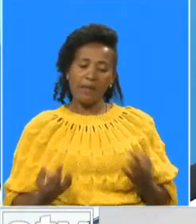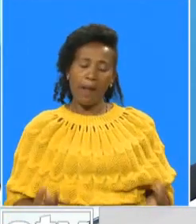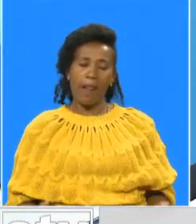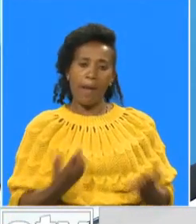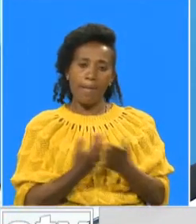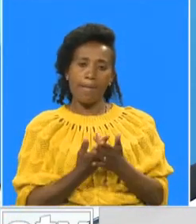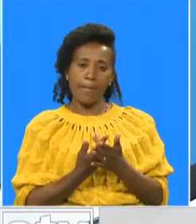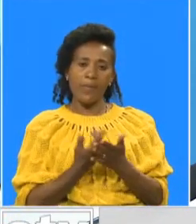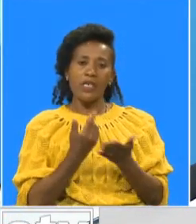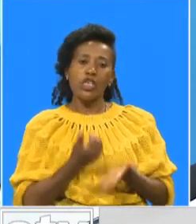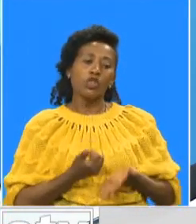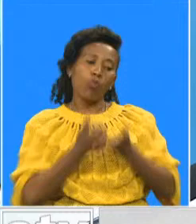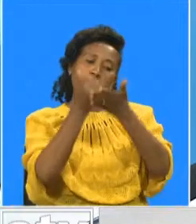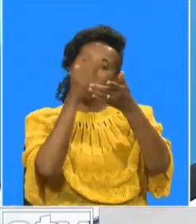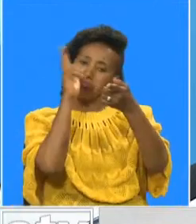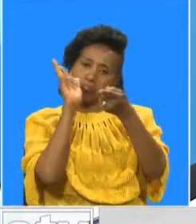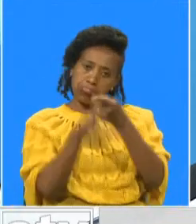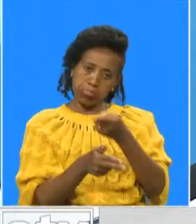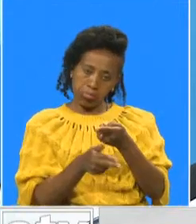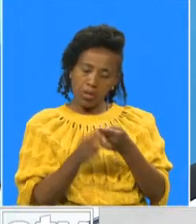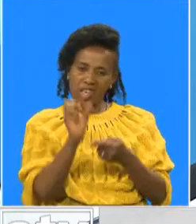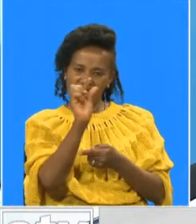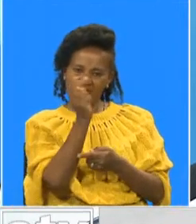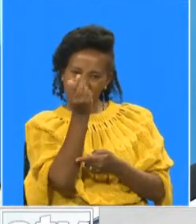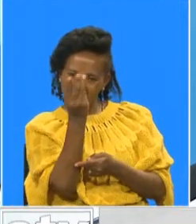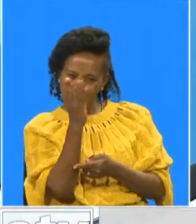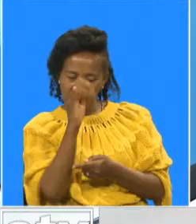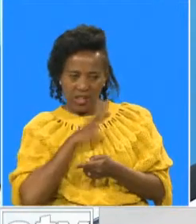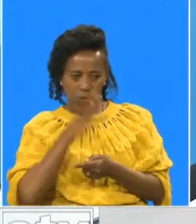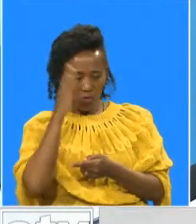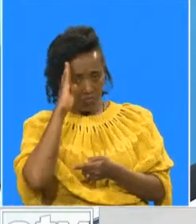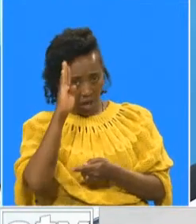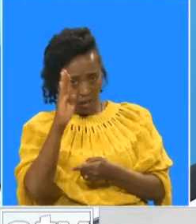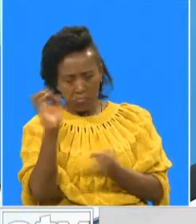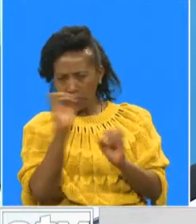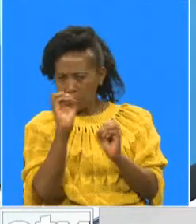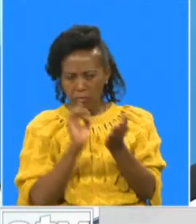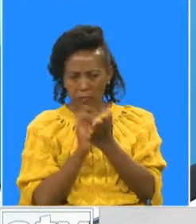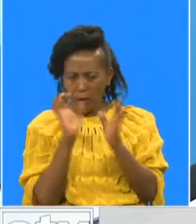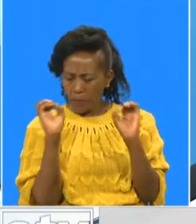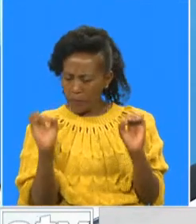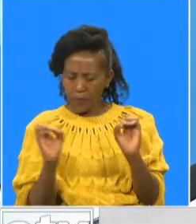የለንም፣ ስፖንሰራችን አቋርጧል ሲል ጥቂት ሰው ነው ያሰናበተው፣ ያለ ምንም ማለት ነው።